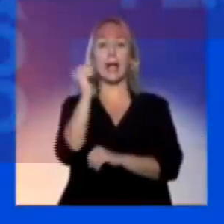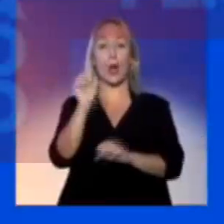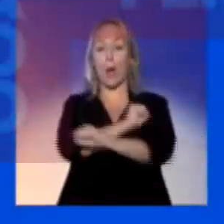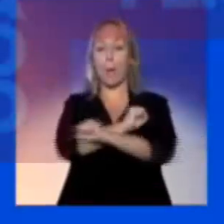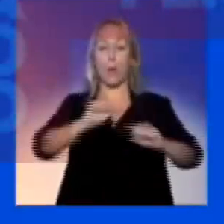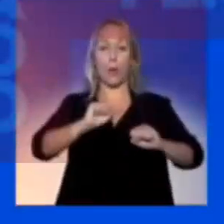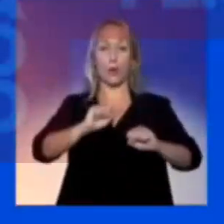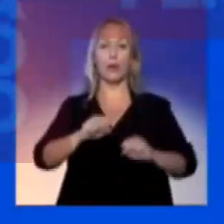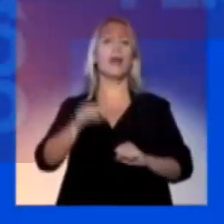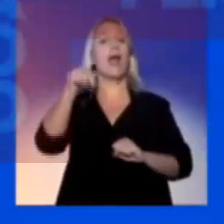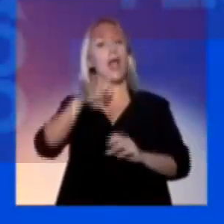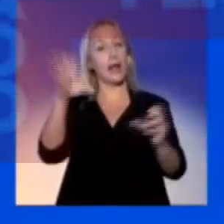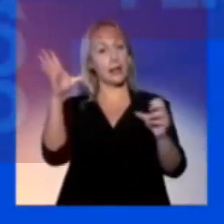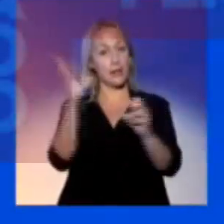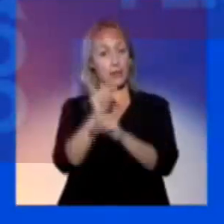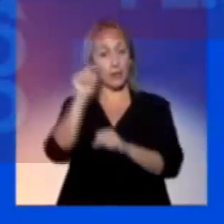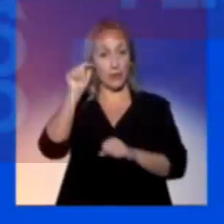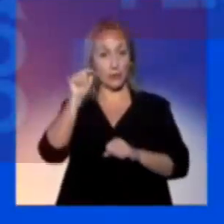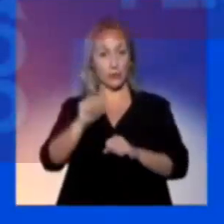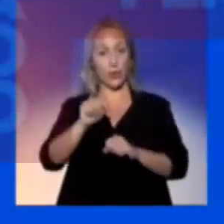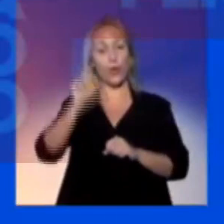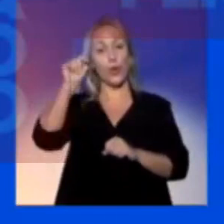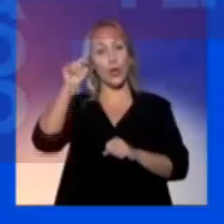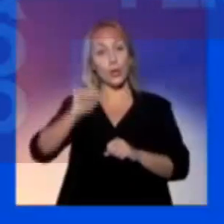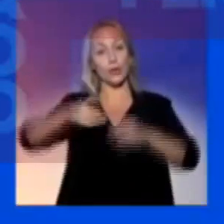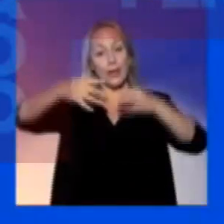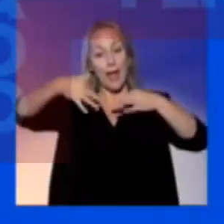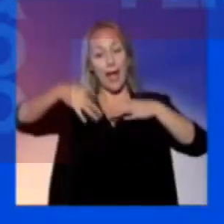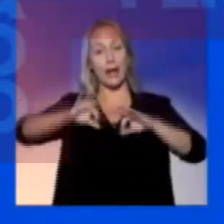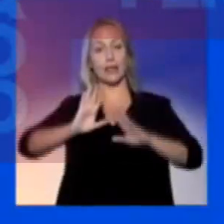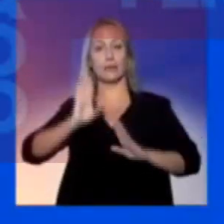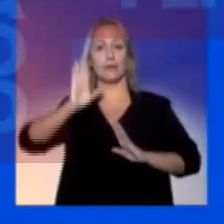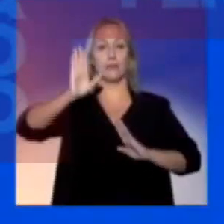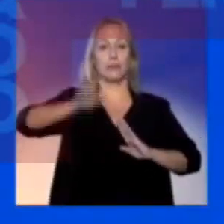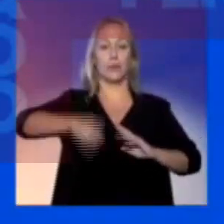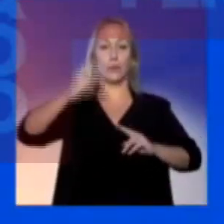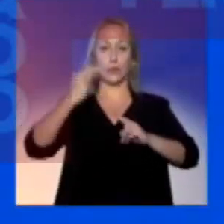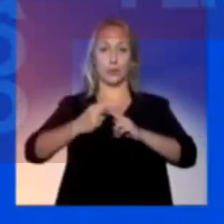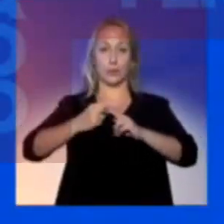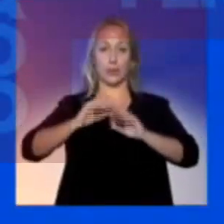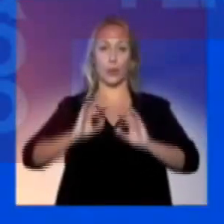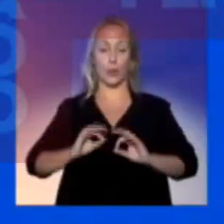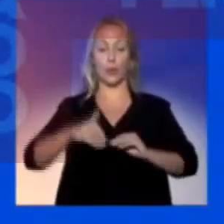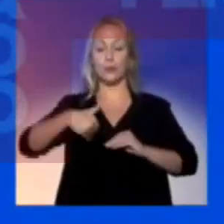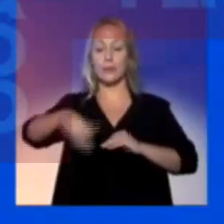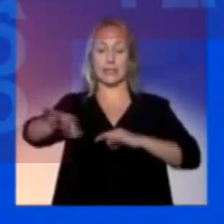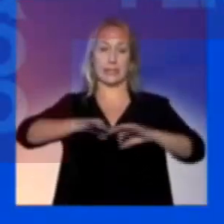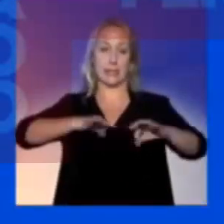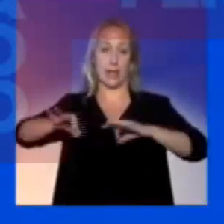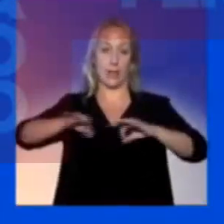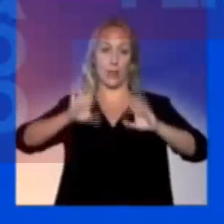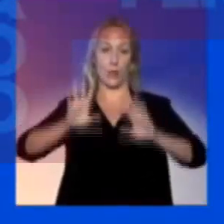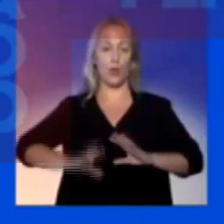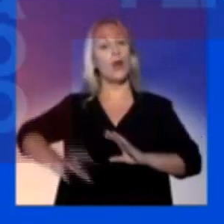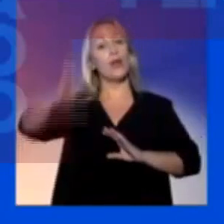γρήγορα. Αν πετύχουμε αυτόν τον στόχο, τότε θα έχουμε κάνει ένα πολύ σημαντικό βήμα για να υλοποιήσουμε το σχέδιό μας. Θυμίζω